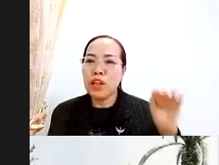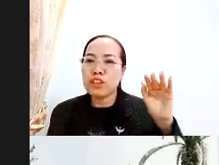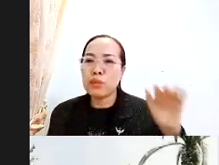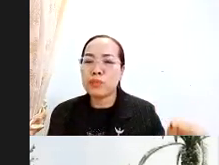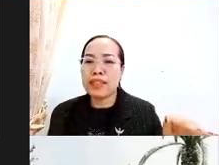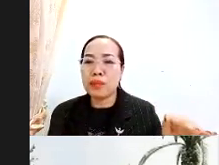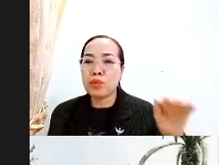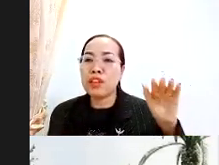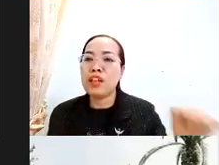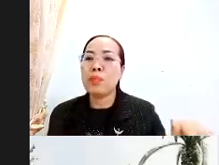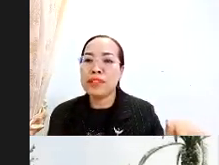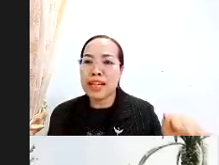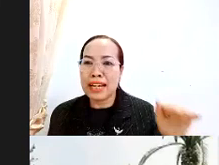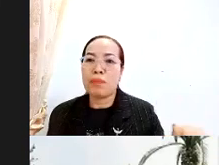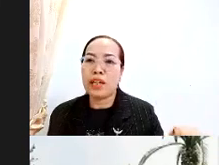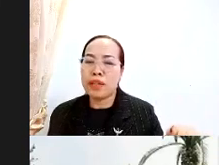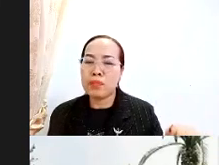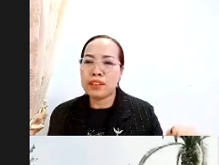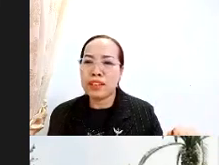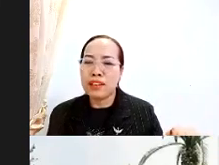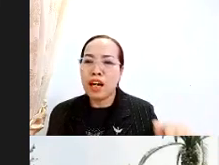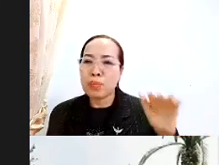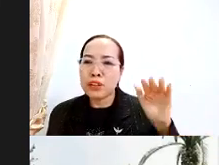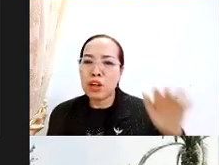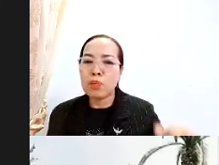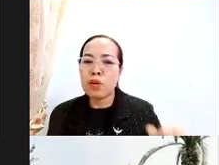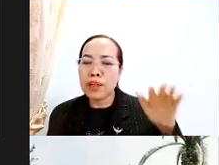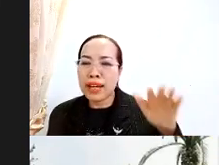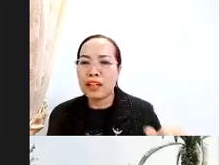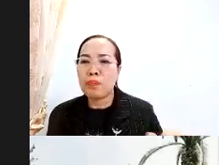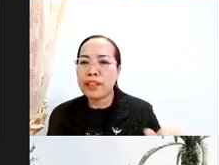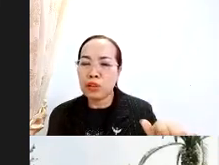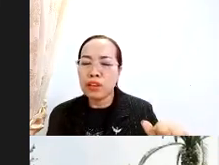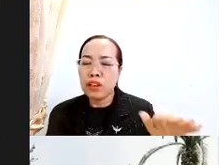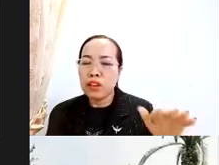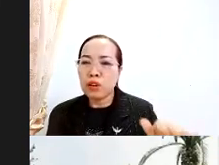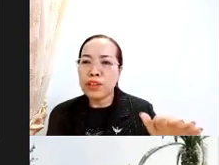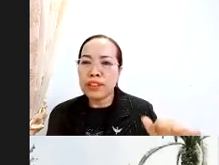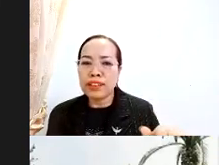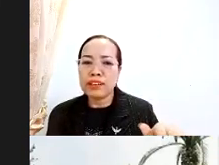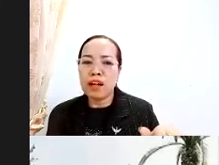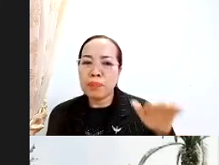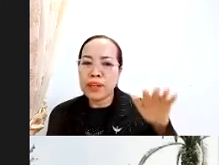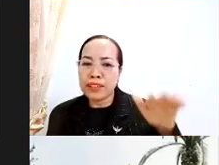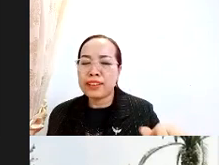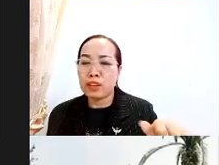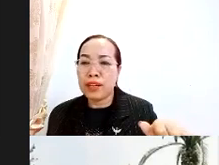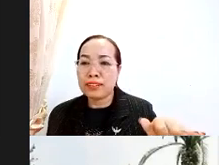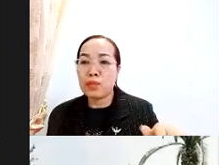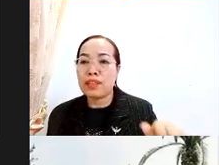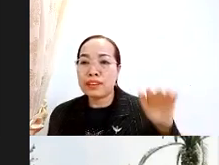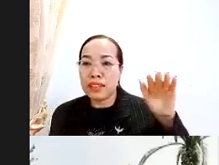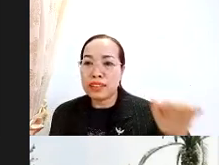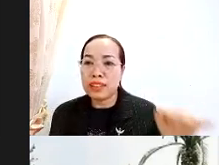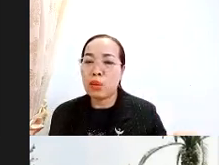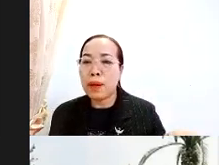nhom nhom chấm này đam tuân lơ vì ca nhám thêm thêm năng tiệt hơi phải cho mộc miên hà đi pay group unity từng op để nhom nhom cắt stop